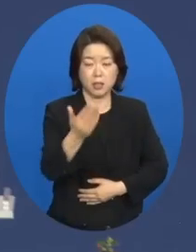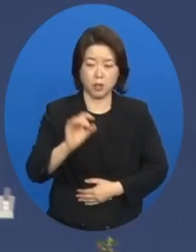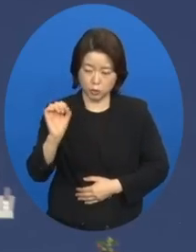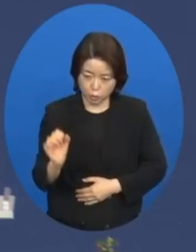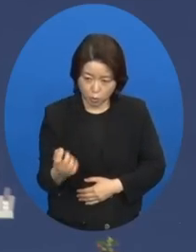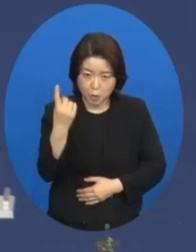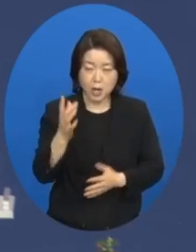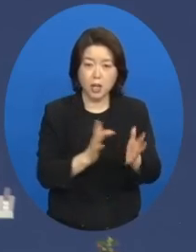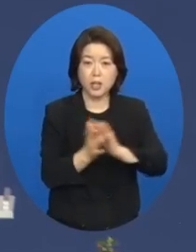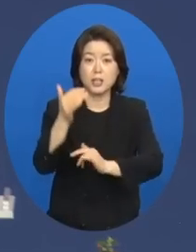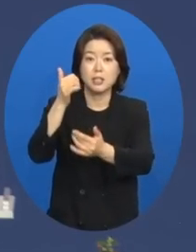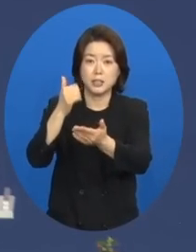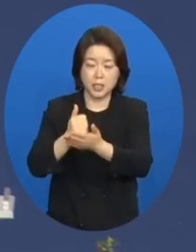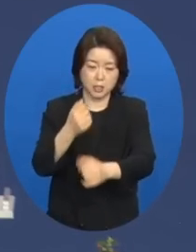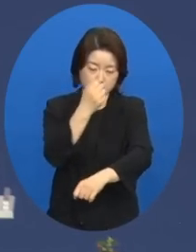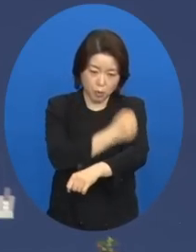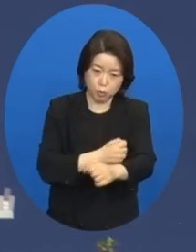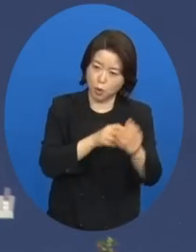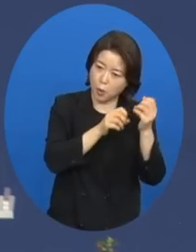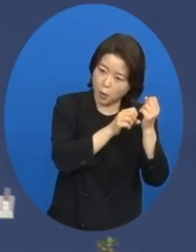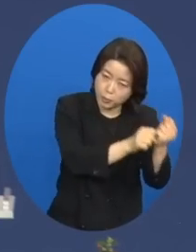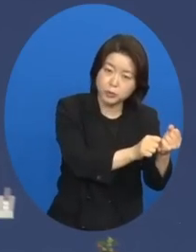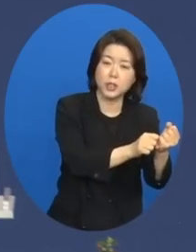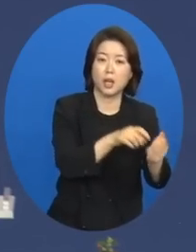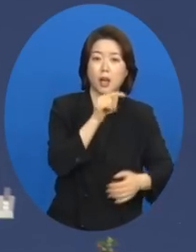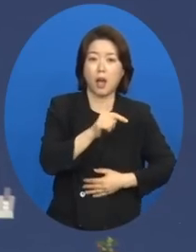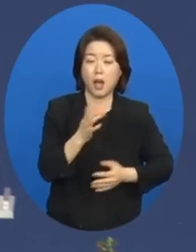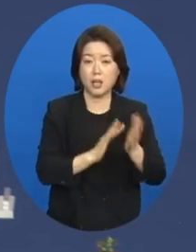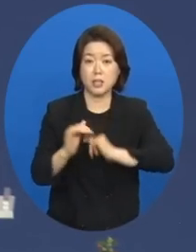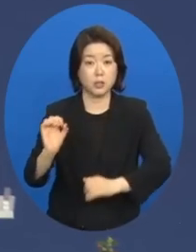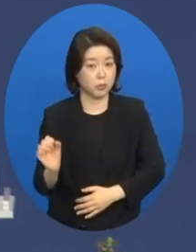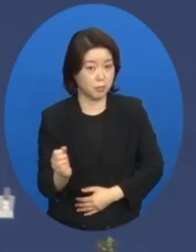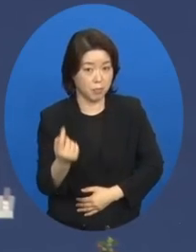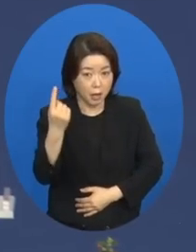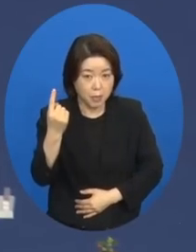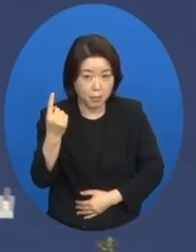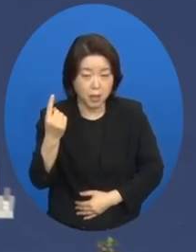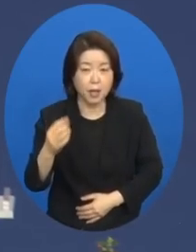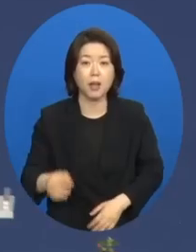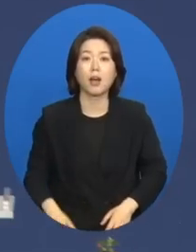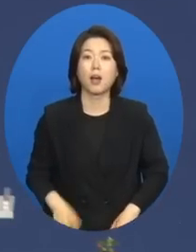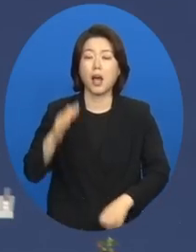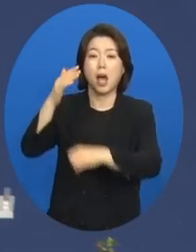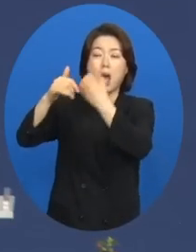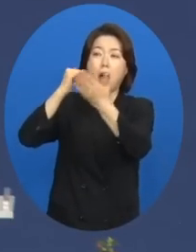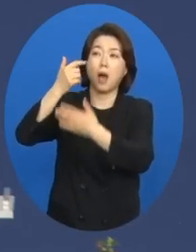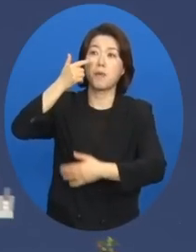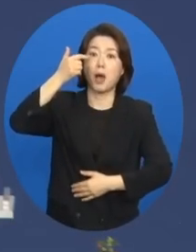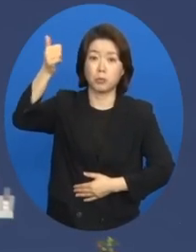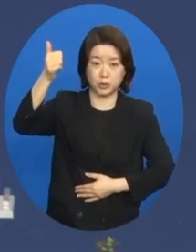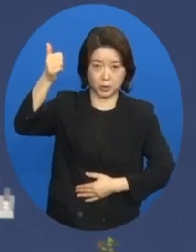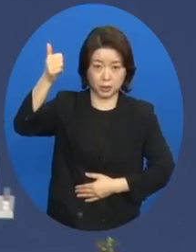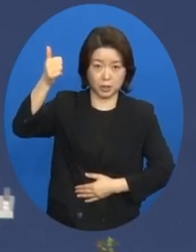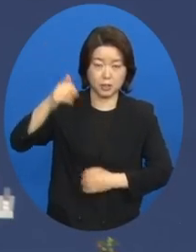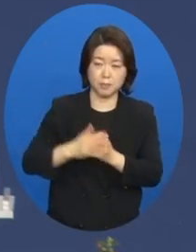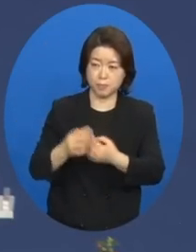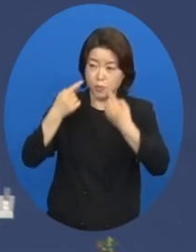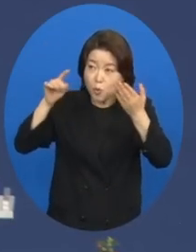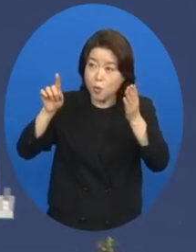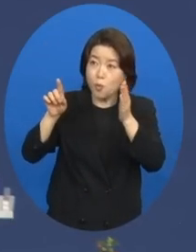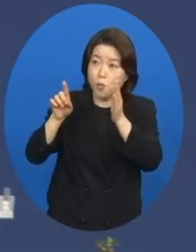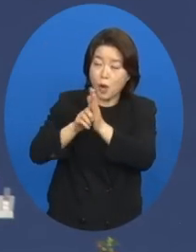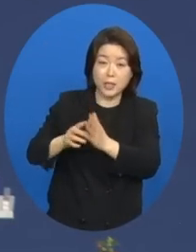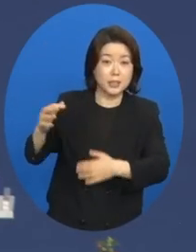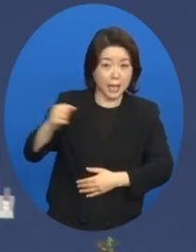말미암아 예수님의 공로를 의지해서 예수로 말미암아 하나님 아버지께 확신